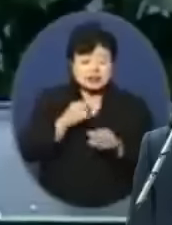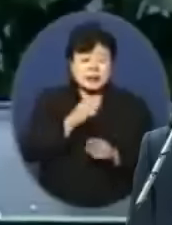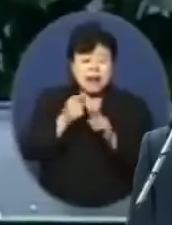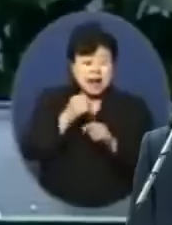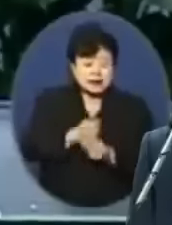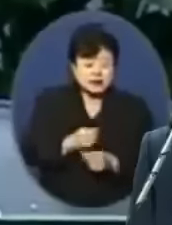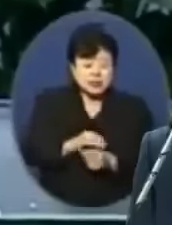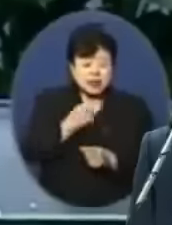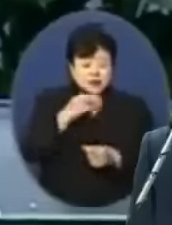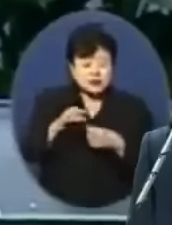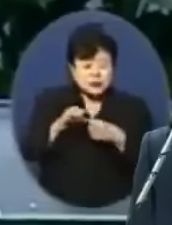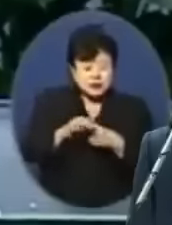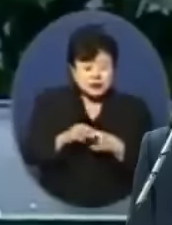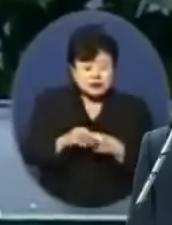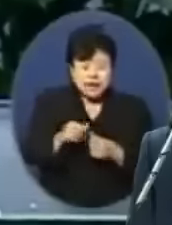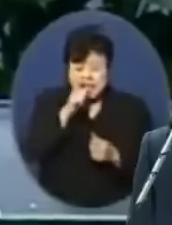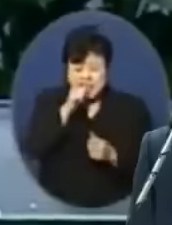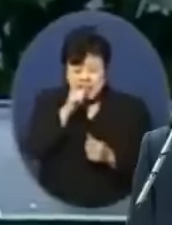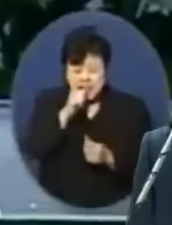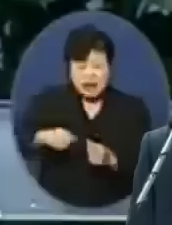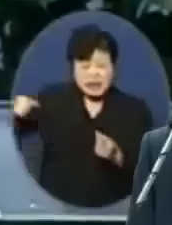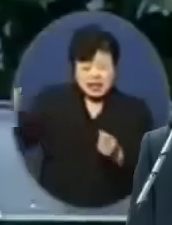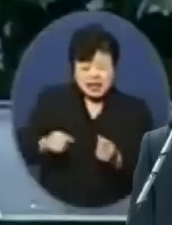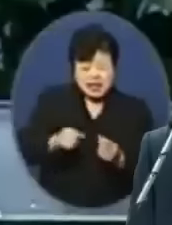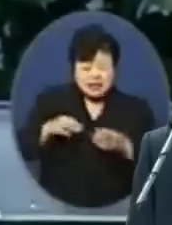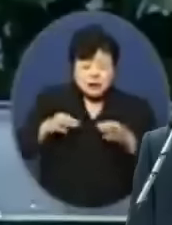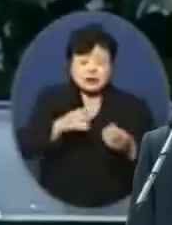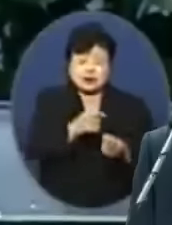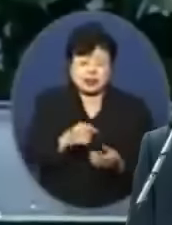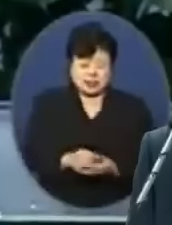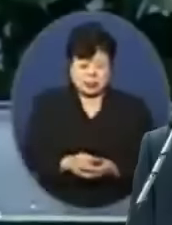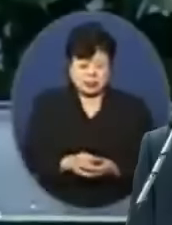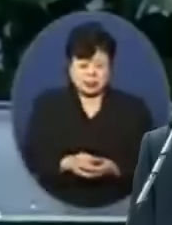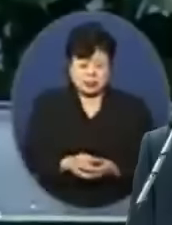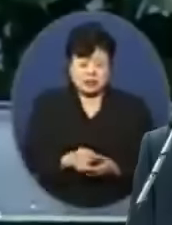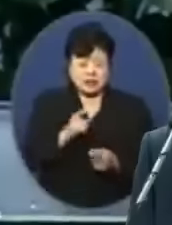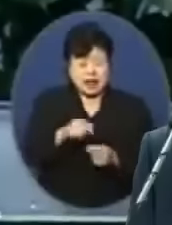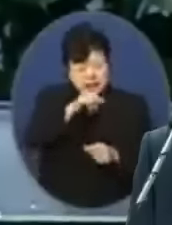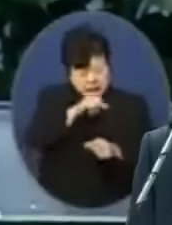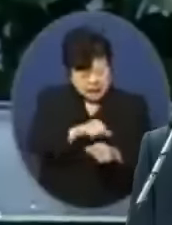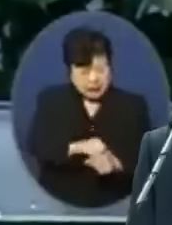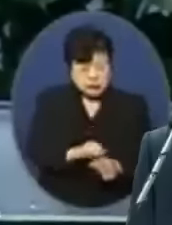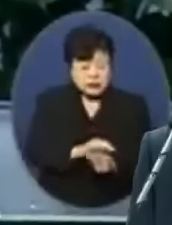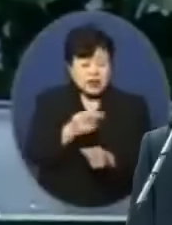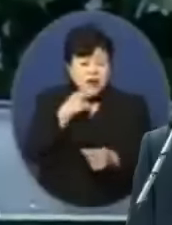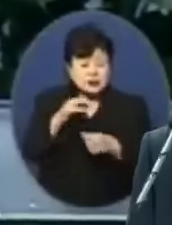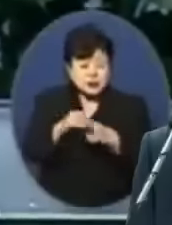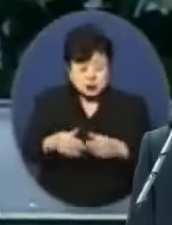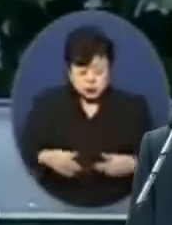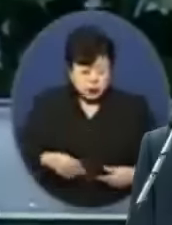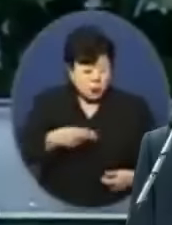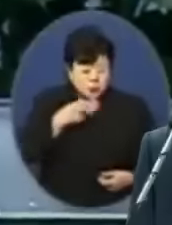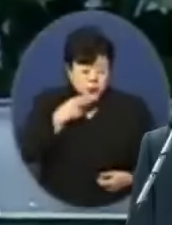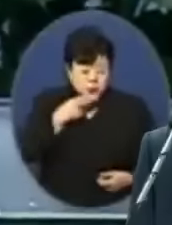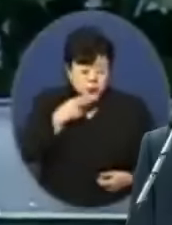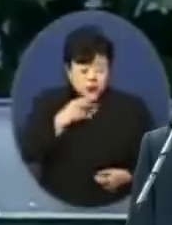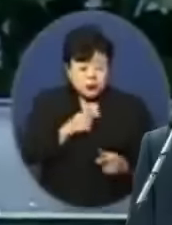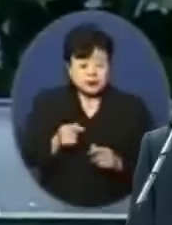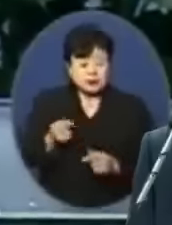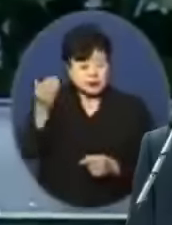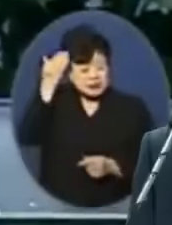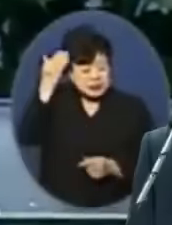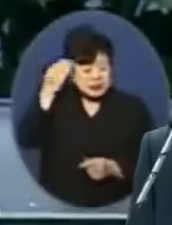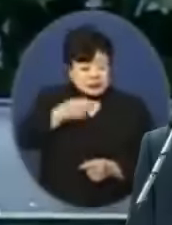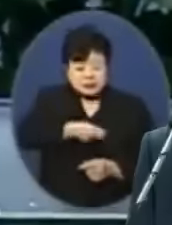없으면 꽹과리 소리가 불러가는 것입니다. 아무리 말을 잘해도 사랑이 없으면 소용이 없어요. 온갖